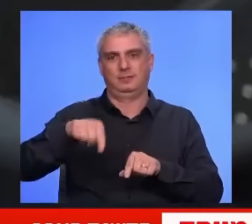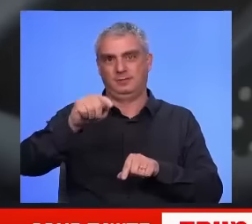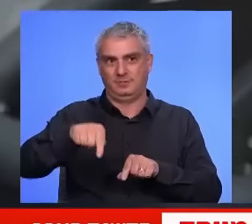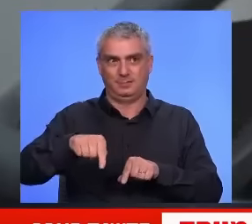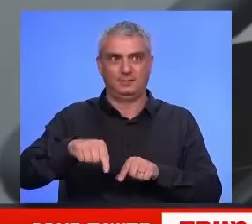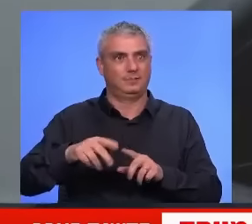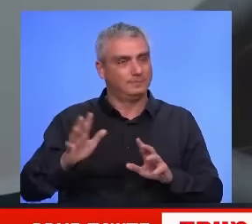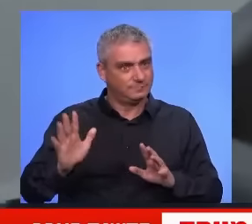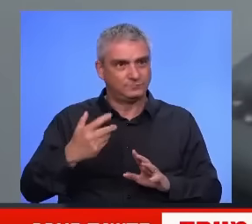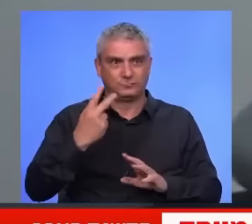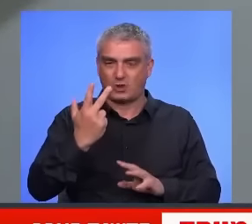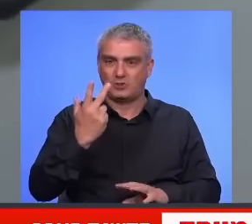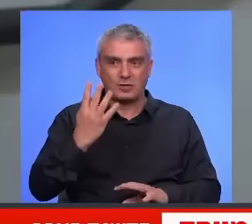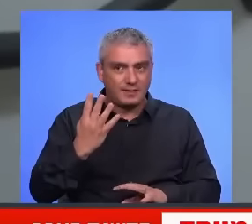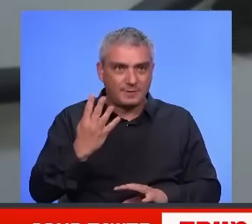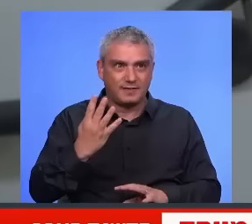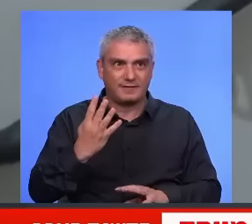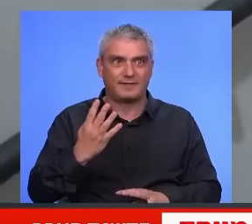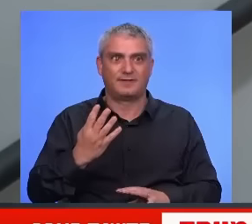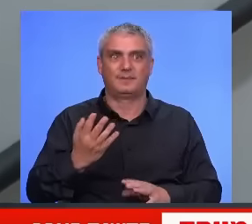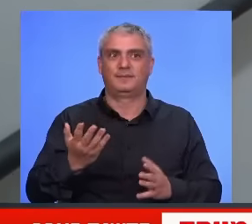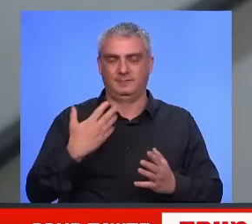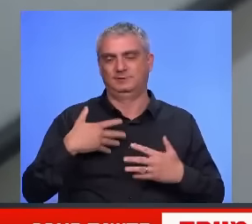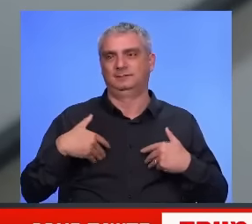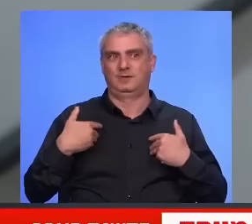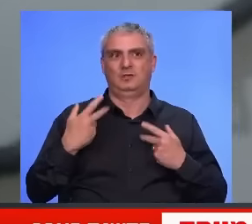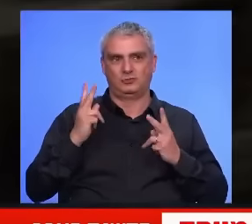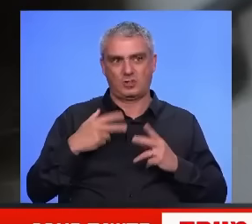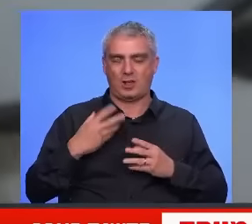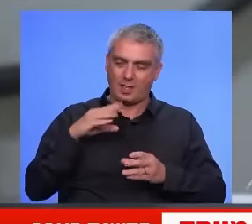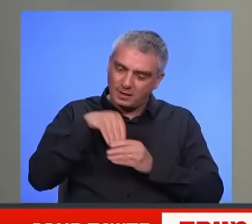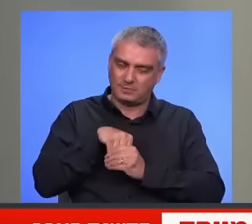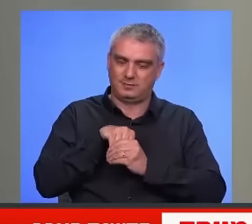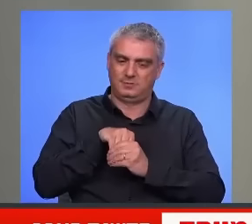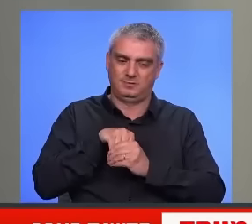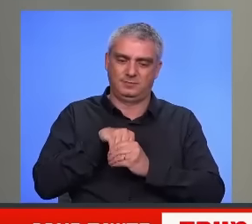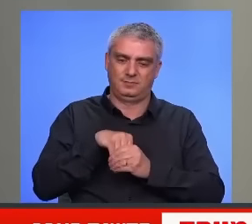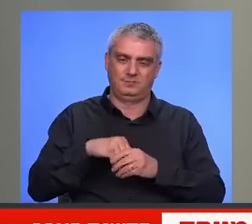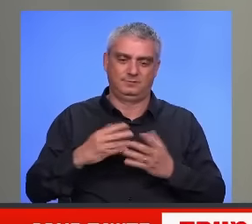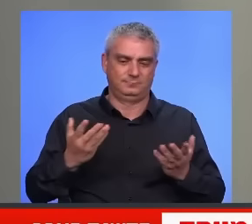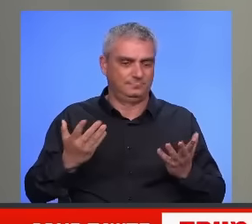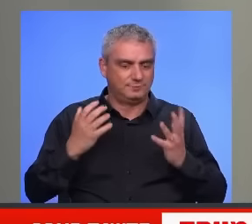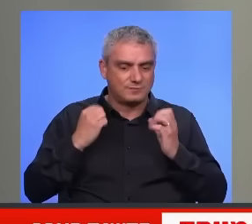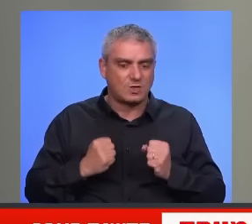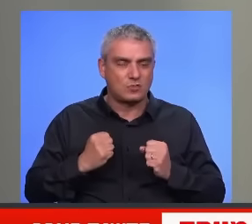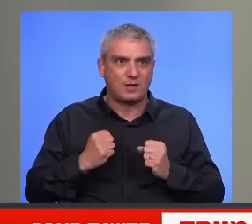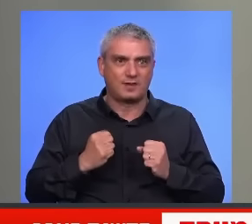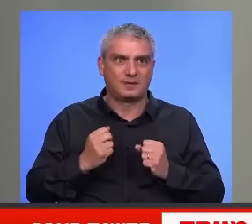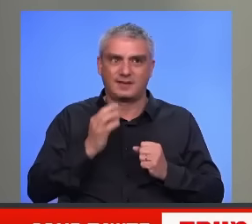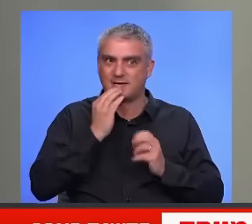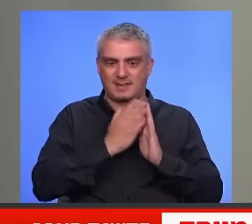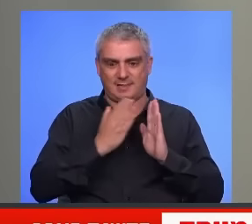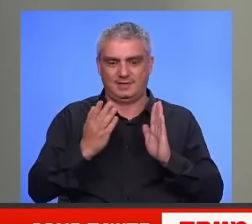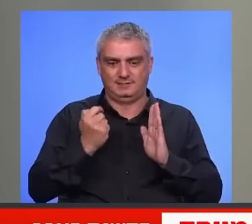יאללה, אבי. שלוש, ארבע, אבי. אני כן שמחה שאני יכולה לקחת חלק. אין ספק שהחתך גיל